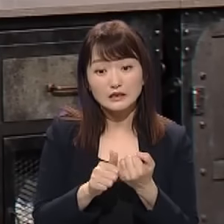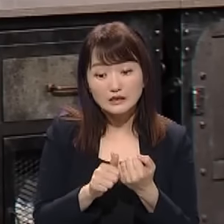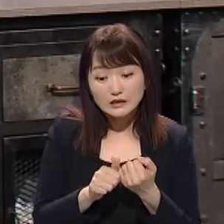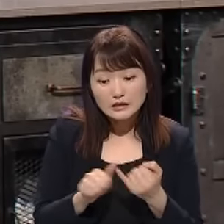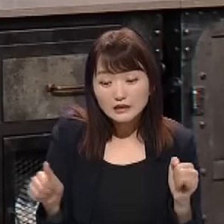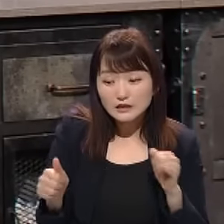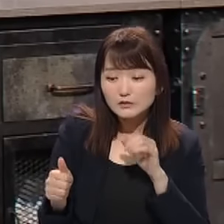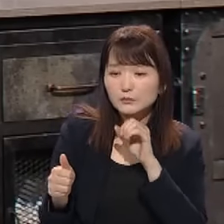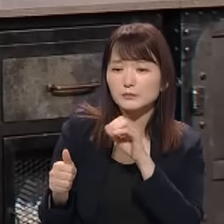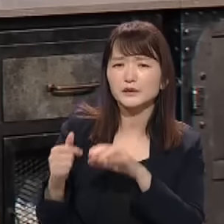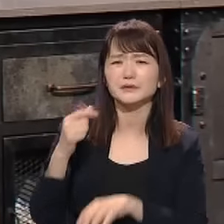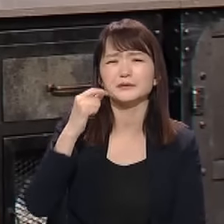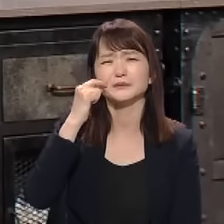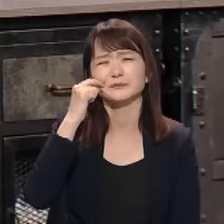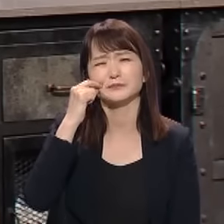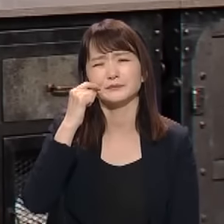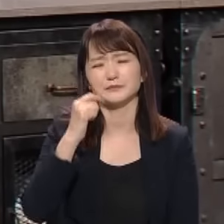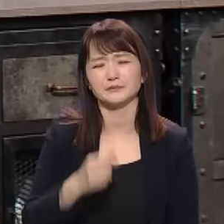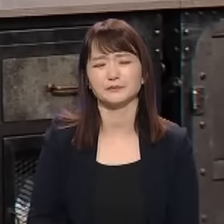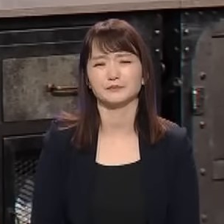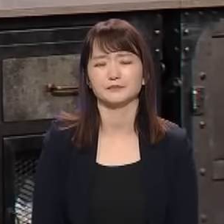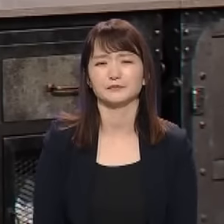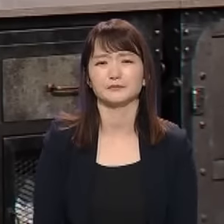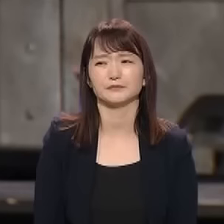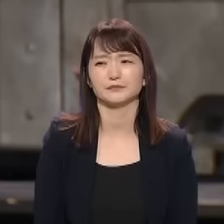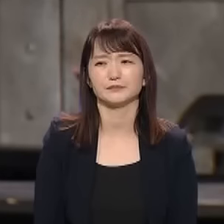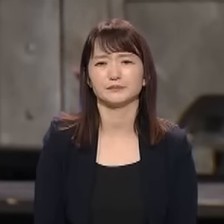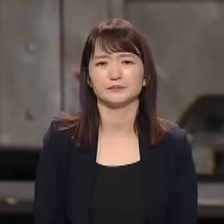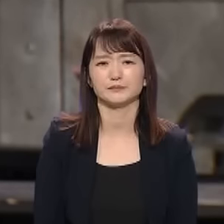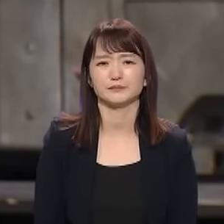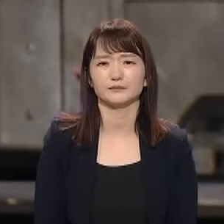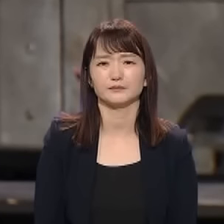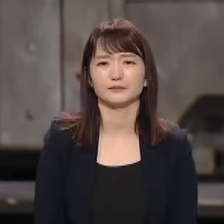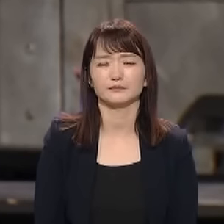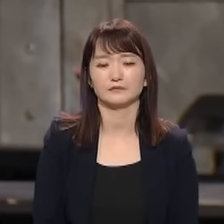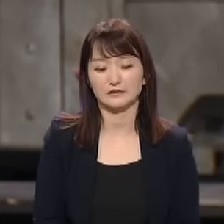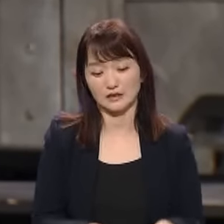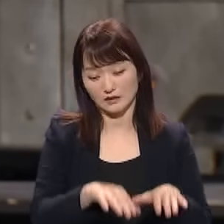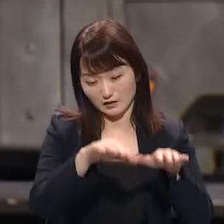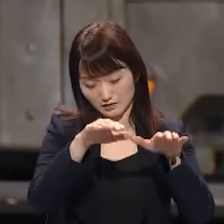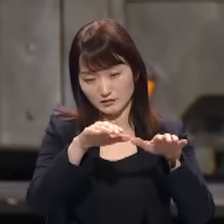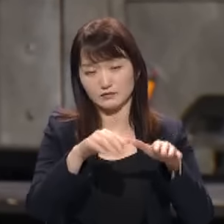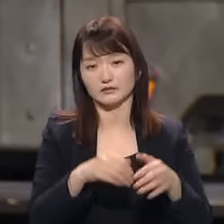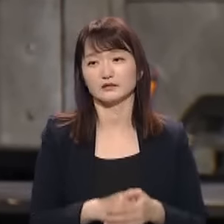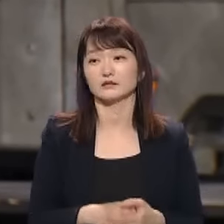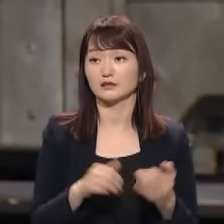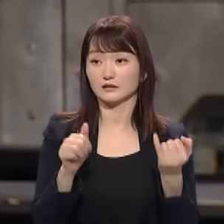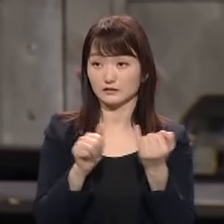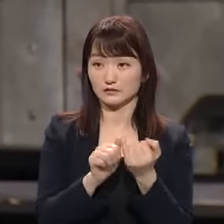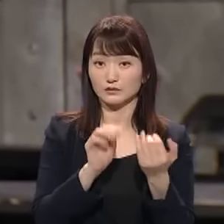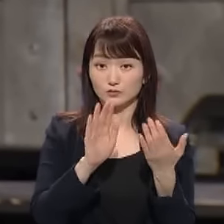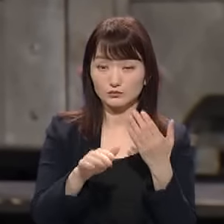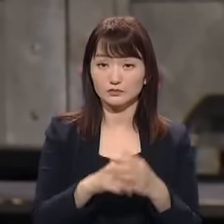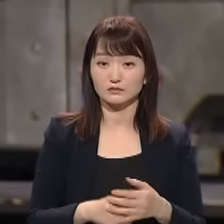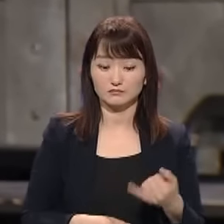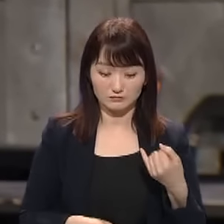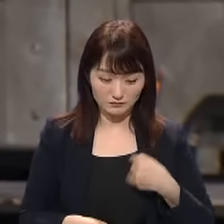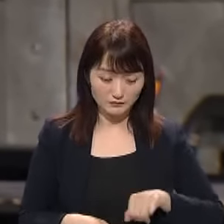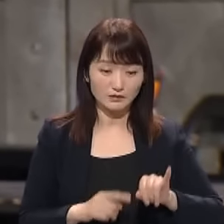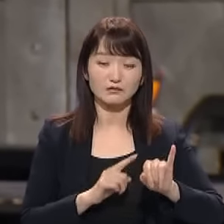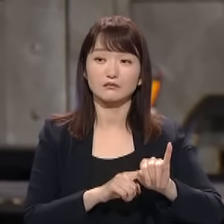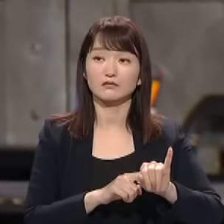꺼내기도 어려웠던 그런 시절 아니었겠습니까? 그래서 결국은 이제 다 컸는데 결혼한 후에도 자녀한테,